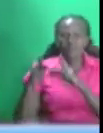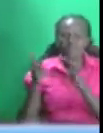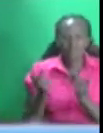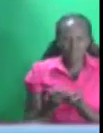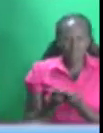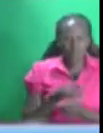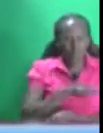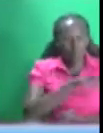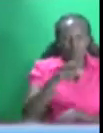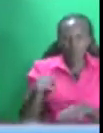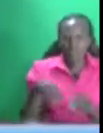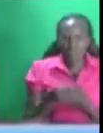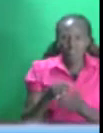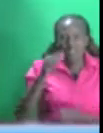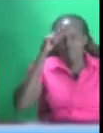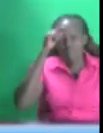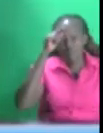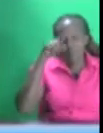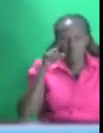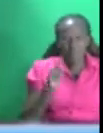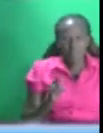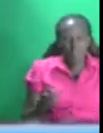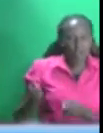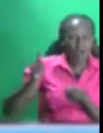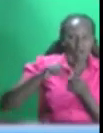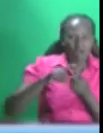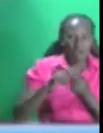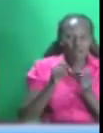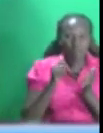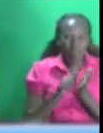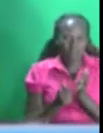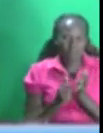area yote. Serikali inabidi watuongeze mahindi, na